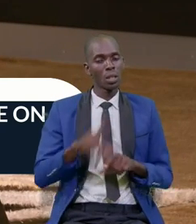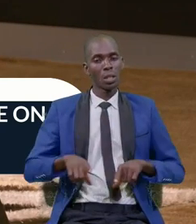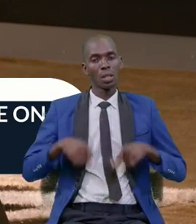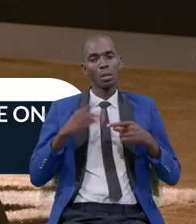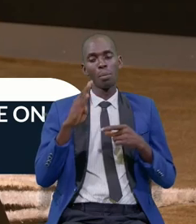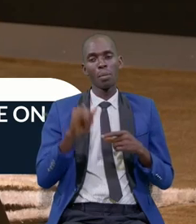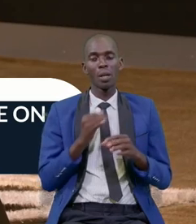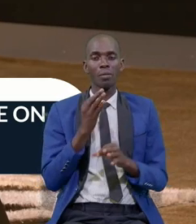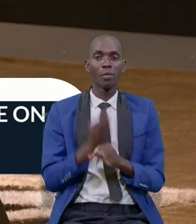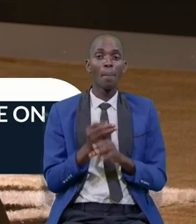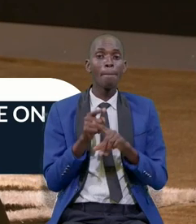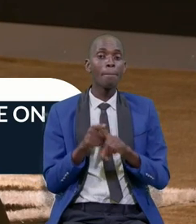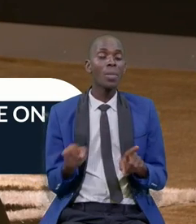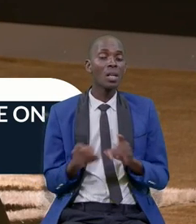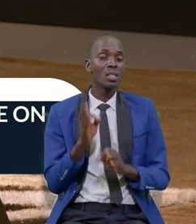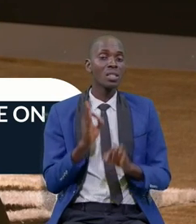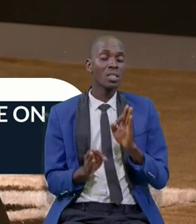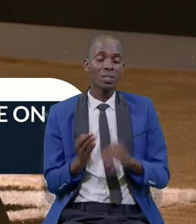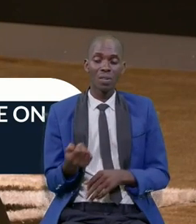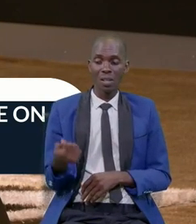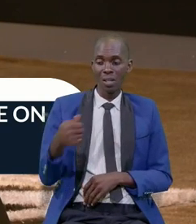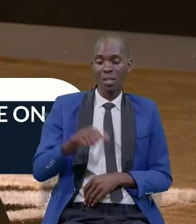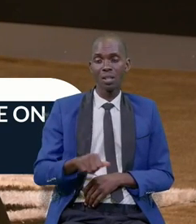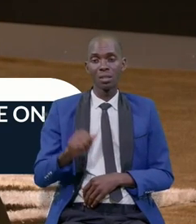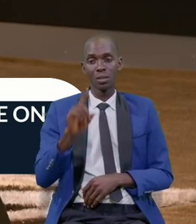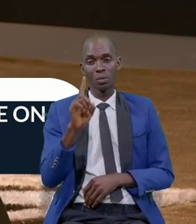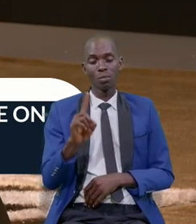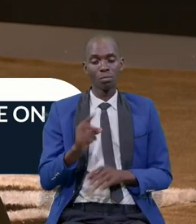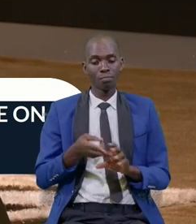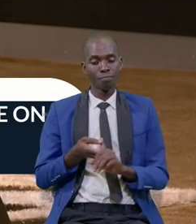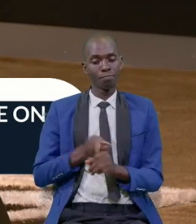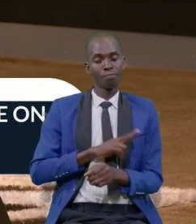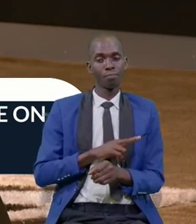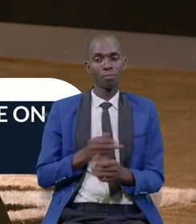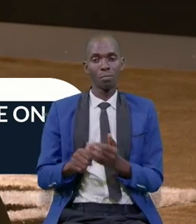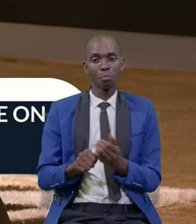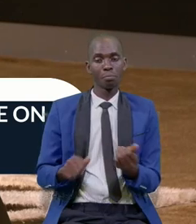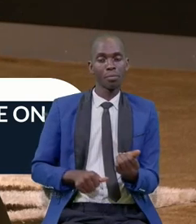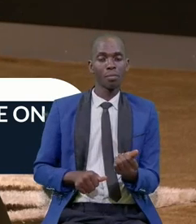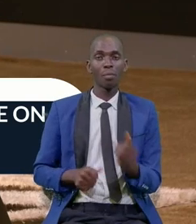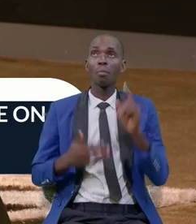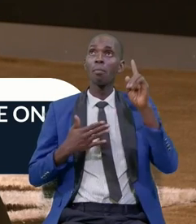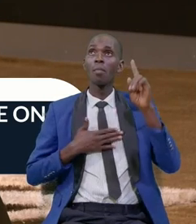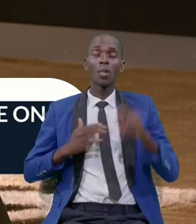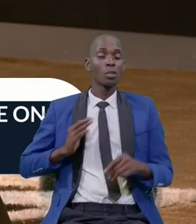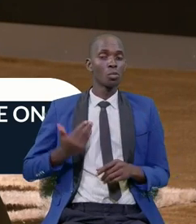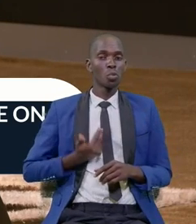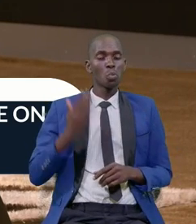foi. Mais s'il se retire, mon âme ne prend